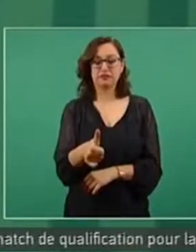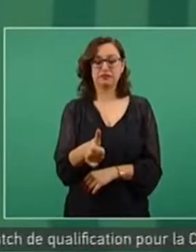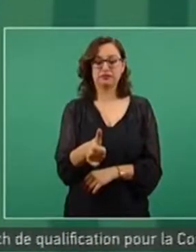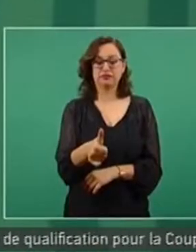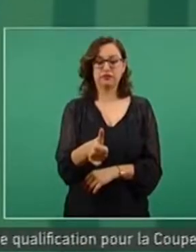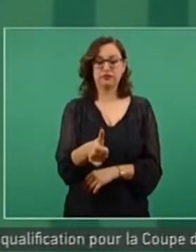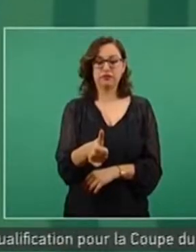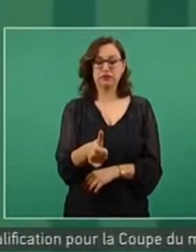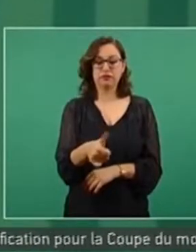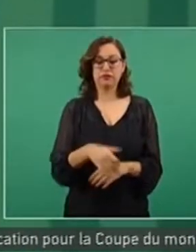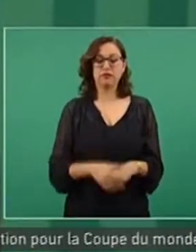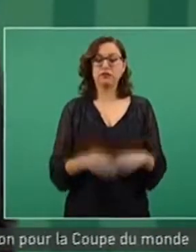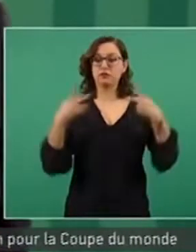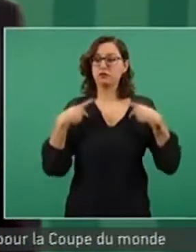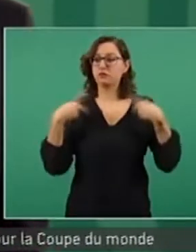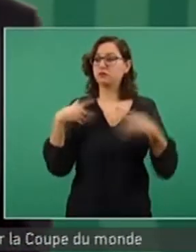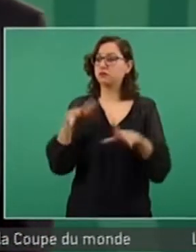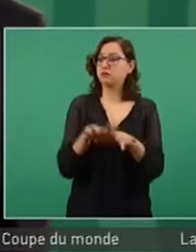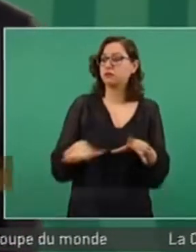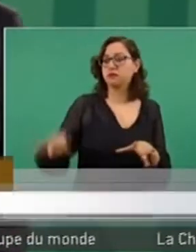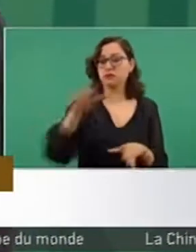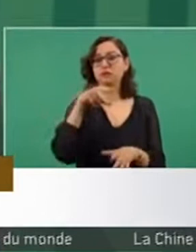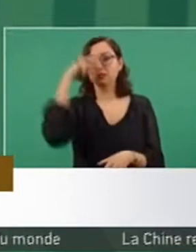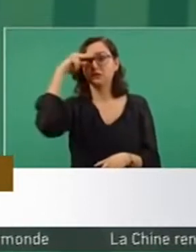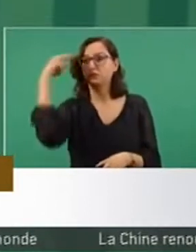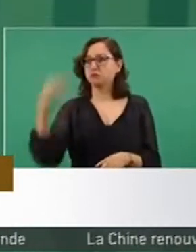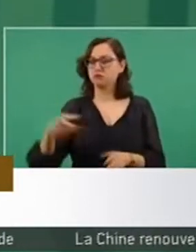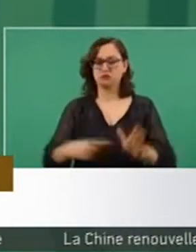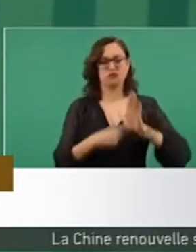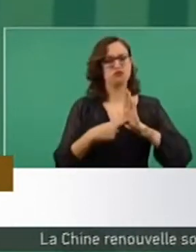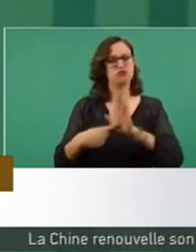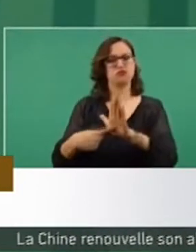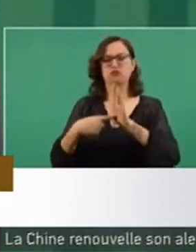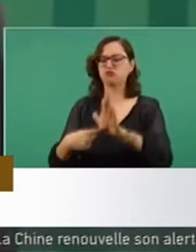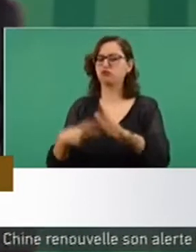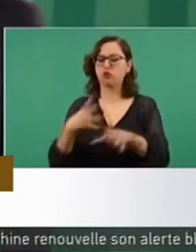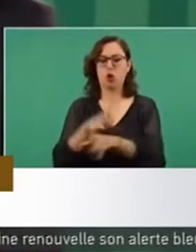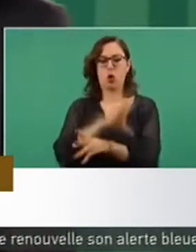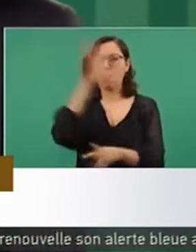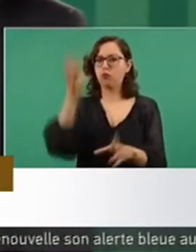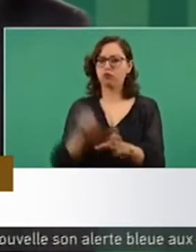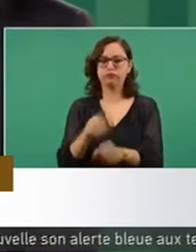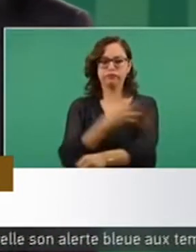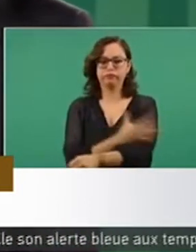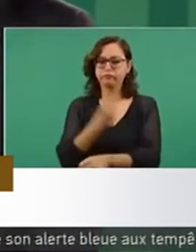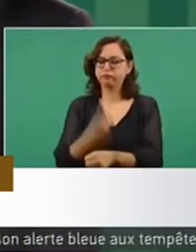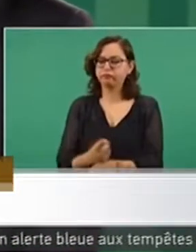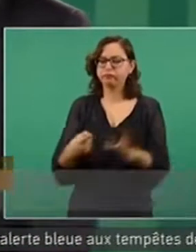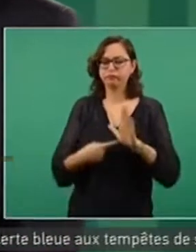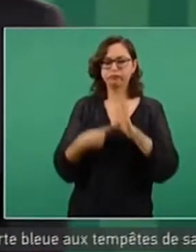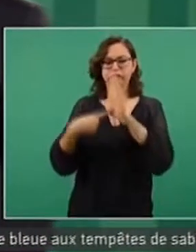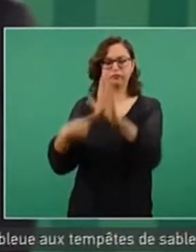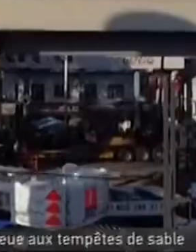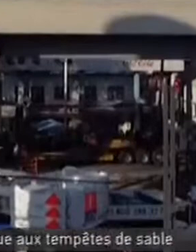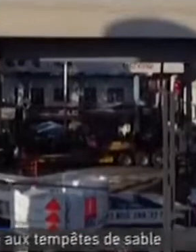elle pas bloqué mais le peuple mexicain doit connaître toute la vérité qui ne lui sera caché parce que nous pouvons agir de manière